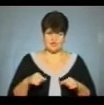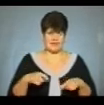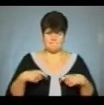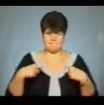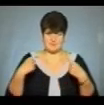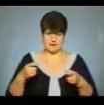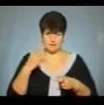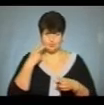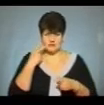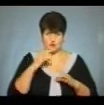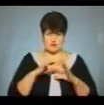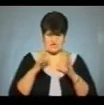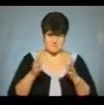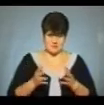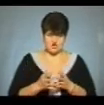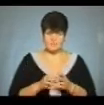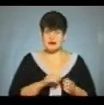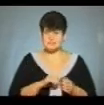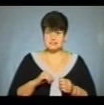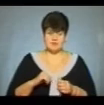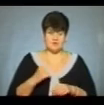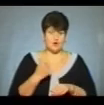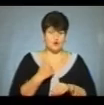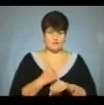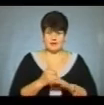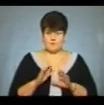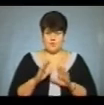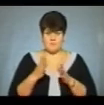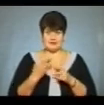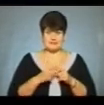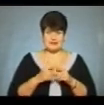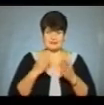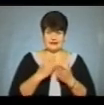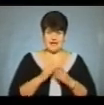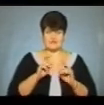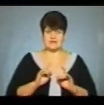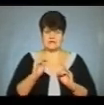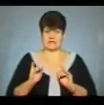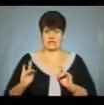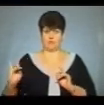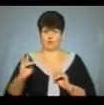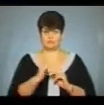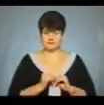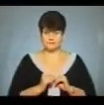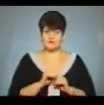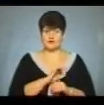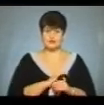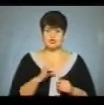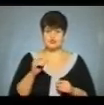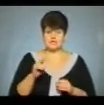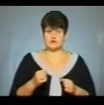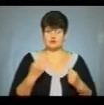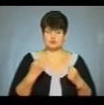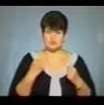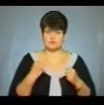бігати постійно за м'ячем. А найголовніший момент – це наявність трибун. Вихованець соціально-спортивної школи фонду